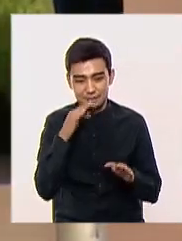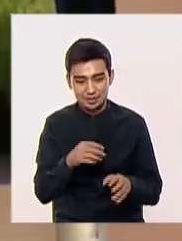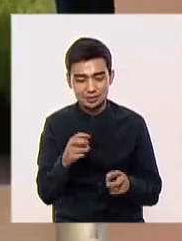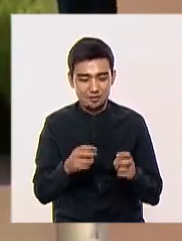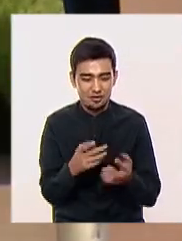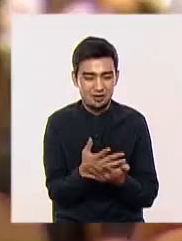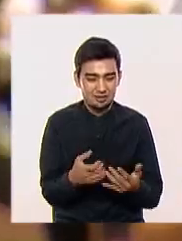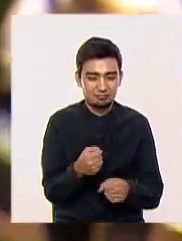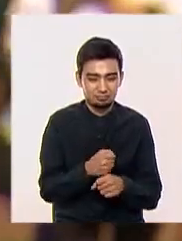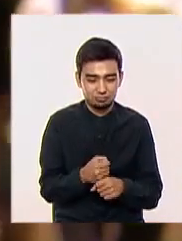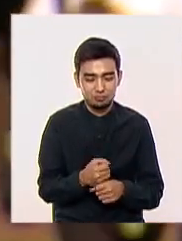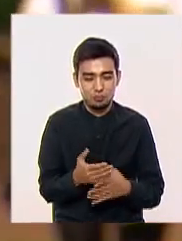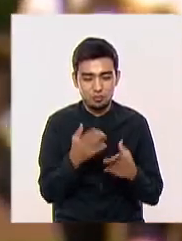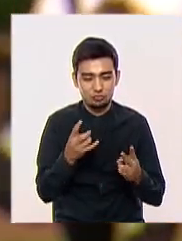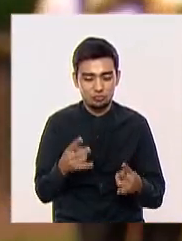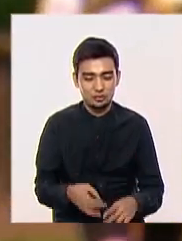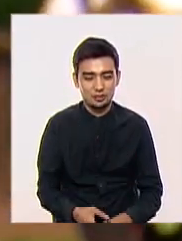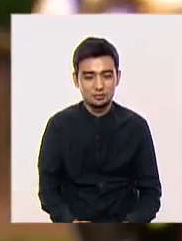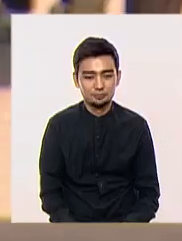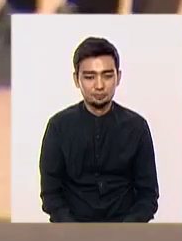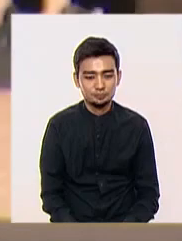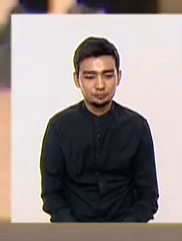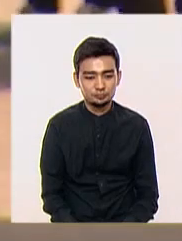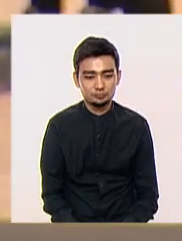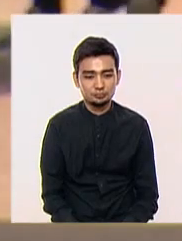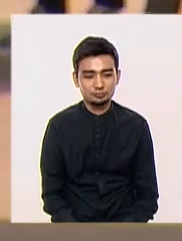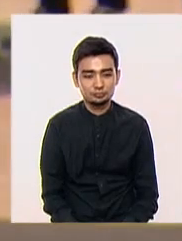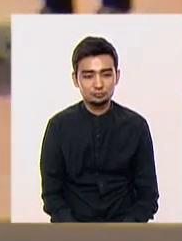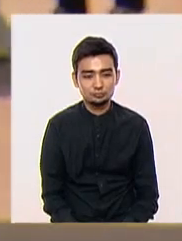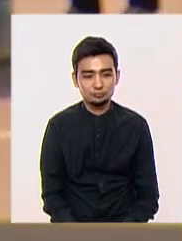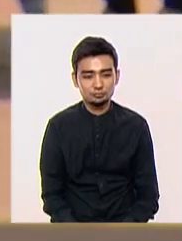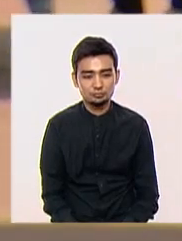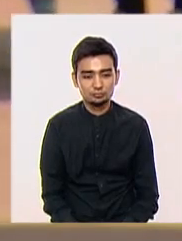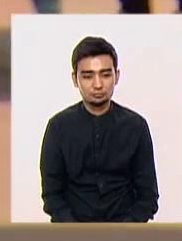салуға жетті. Нұрболат Жаңабекұлы, Ринат Әбілқайыров, Информбюро, Алматы.